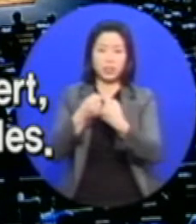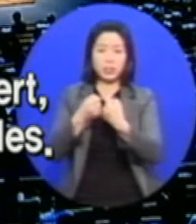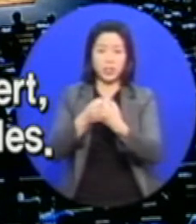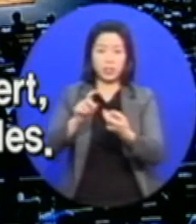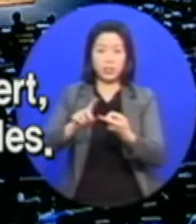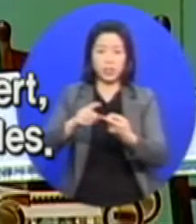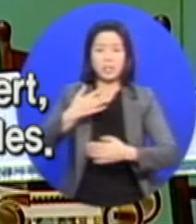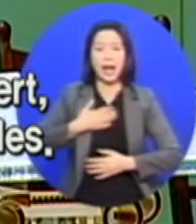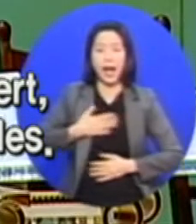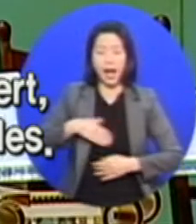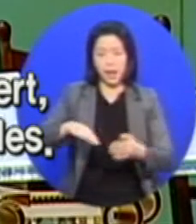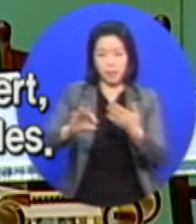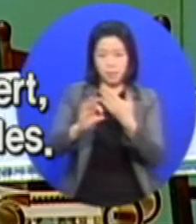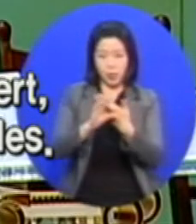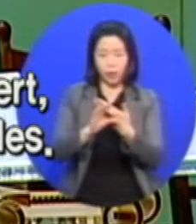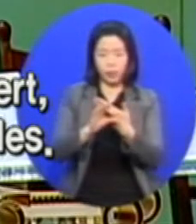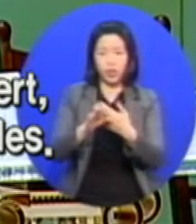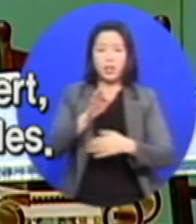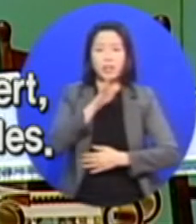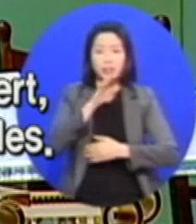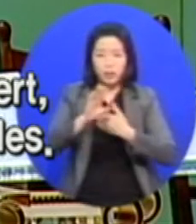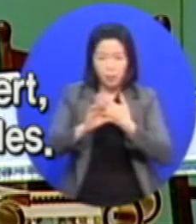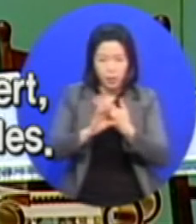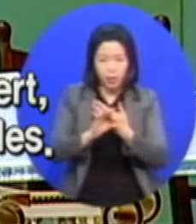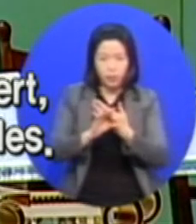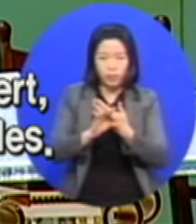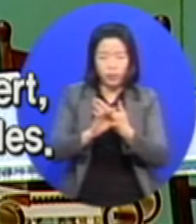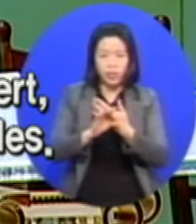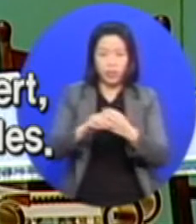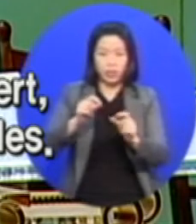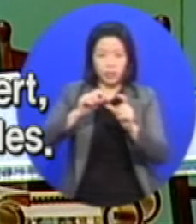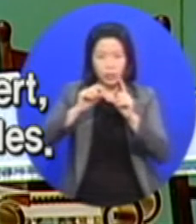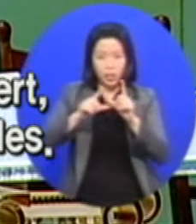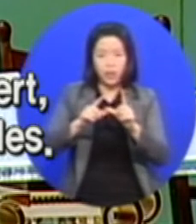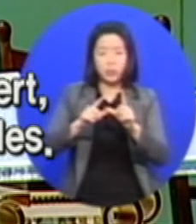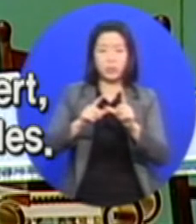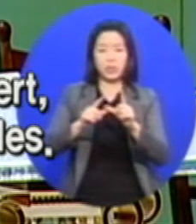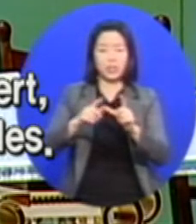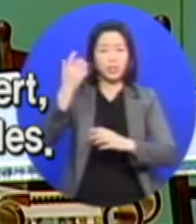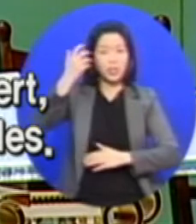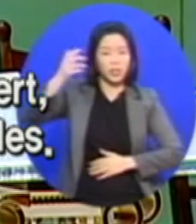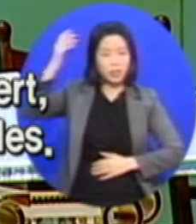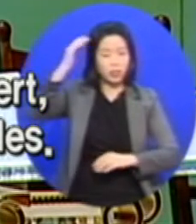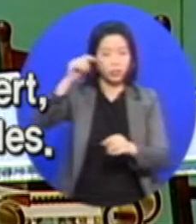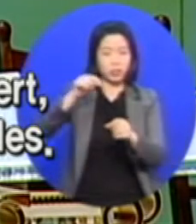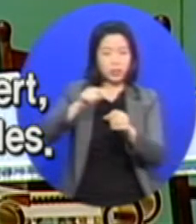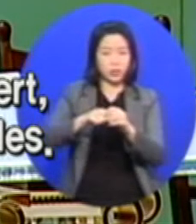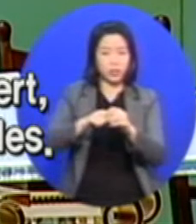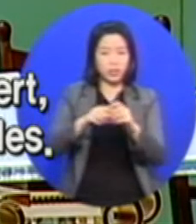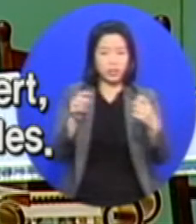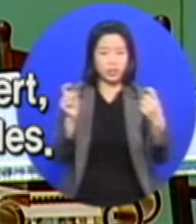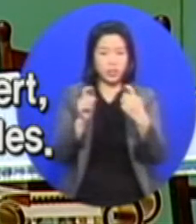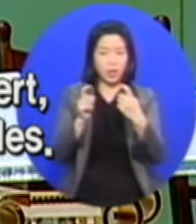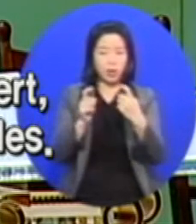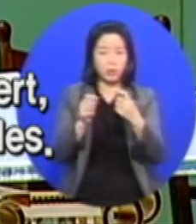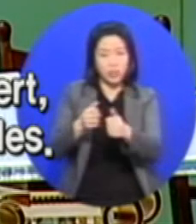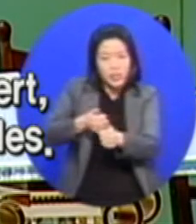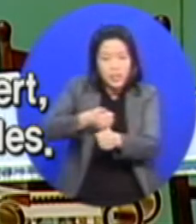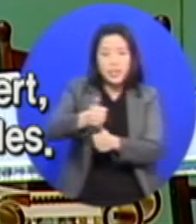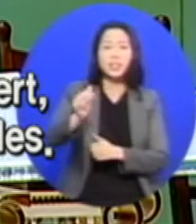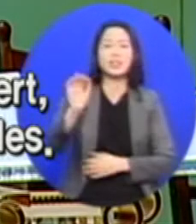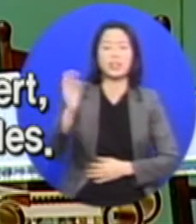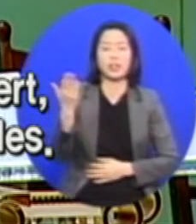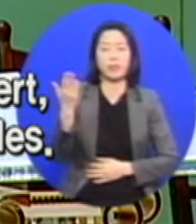되면 그러면 아 대부분의 영적인 싸움은 거의 이겨요 영적